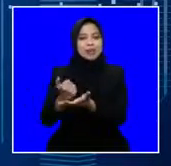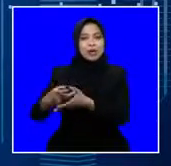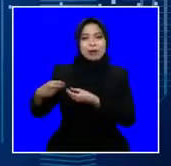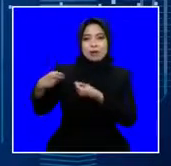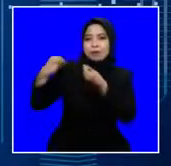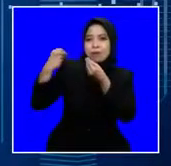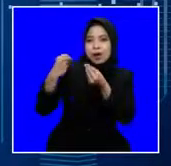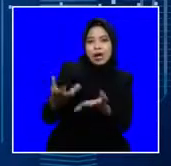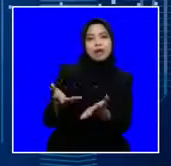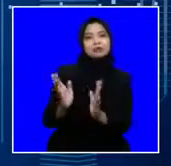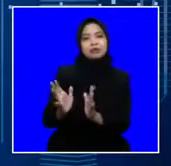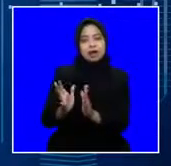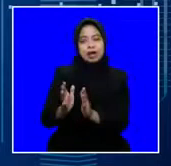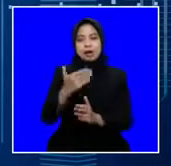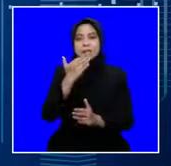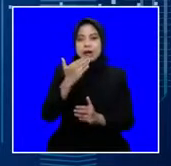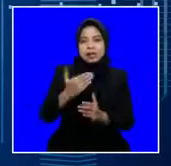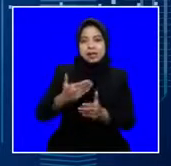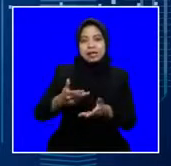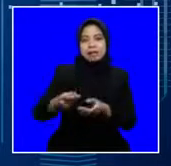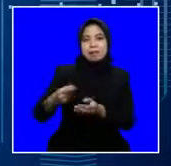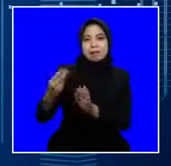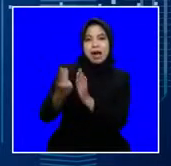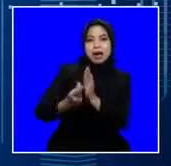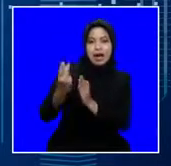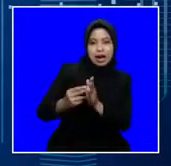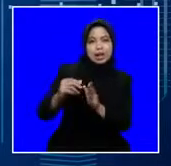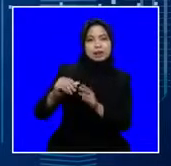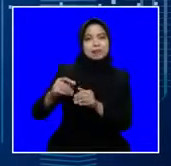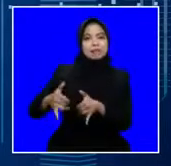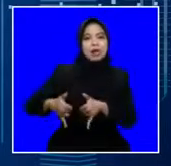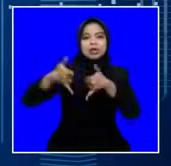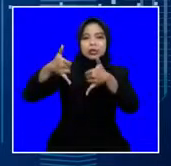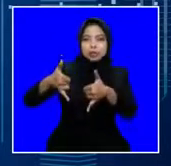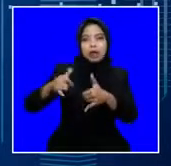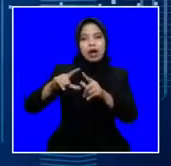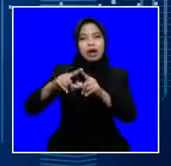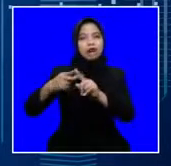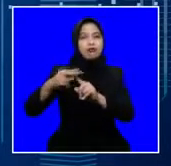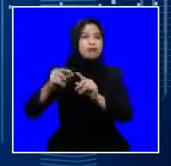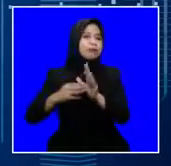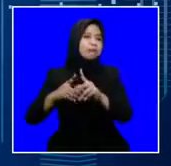yaitu beasiswa reguler, beasiswa afirmasi,